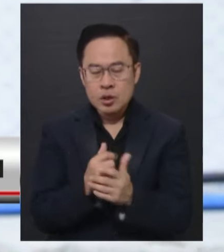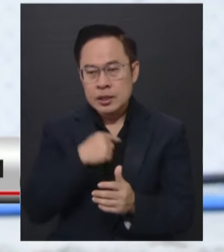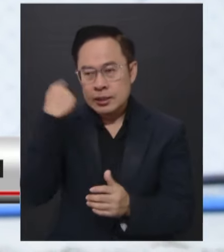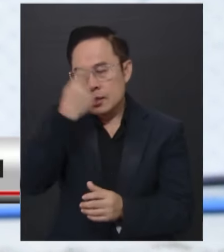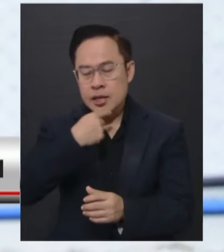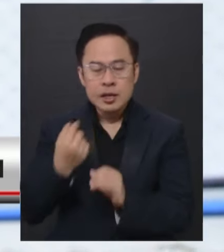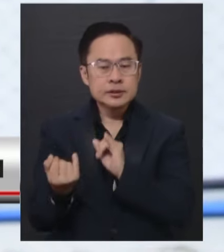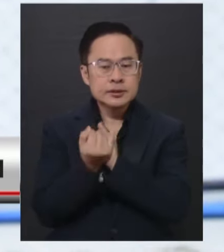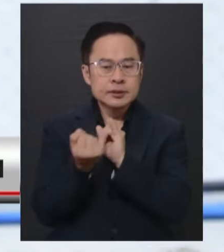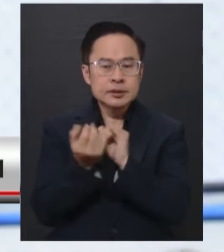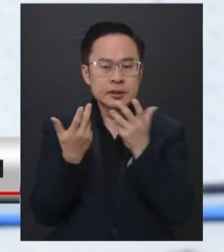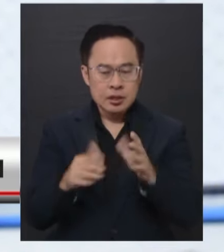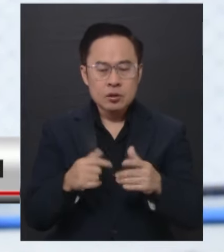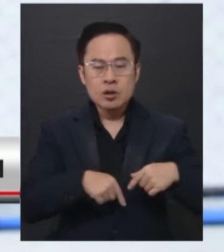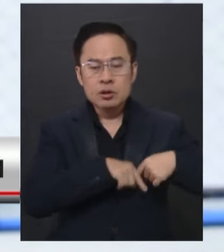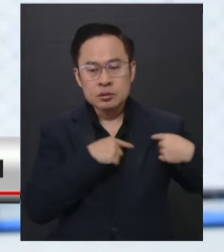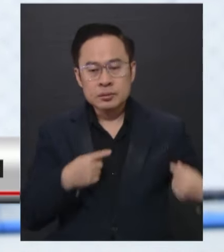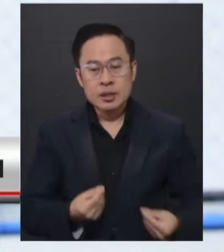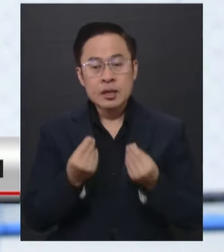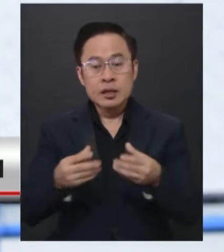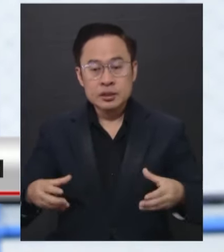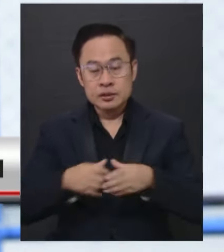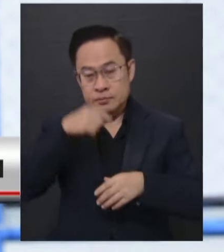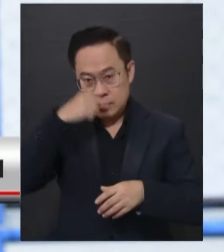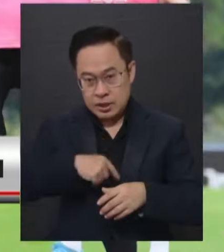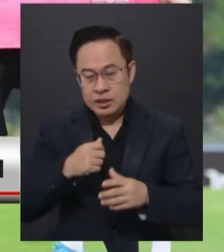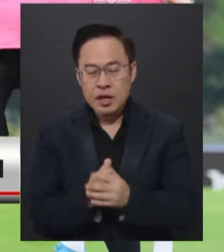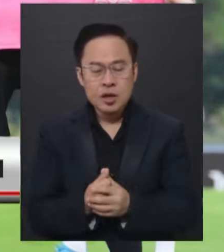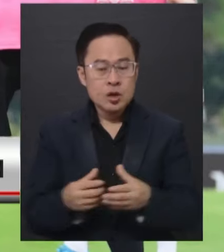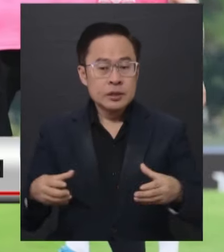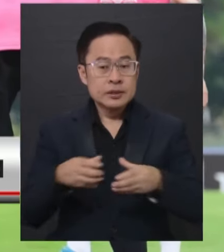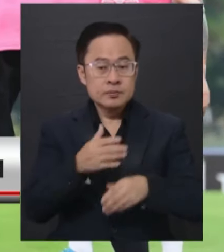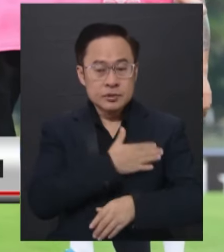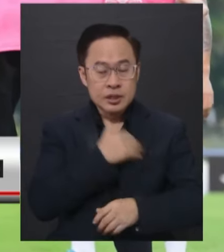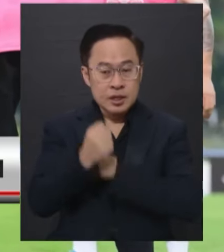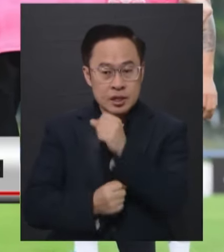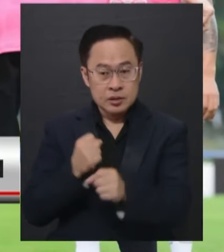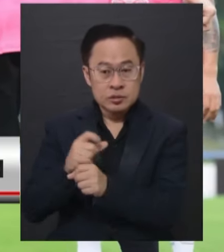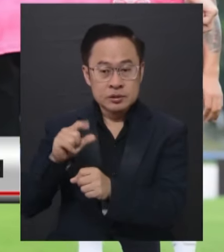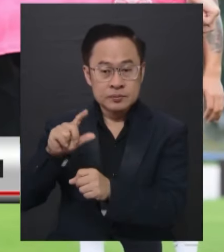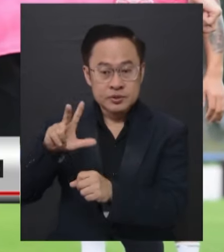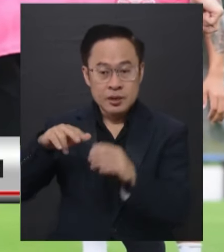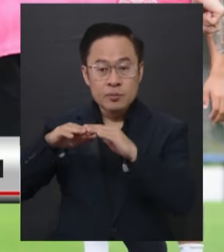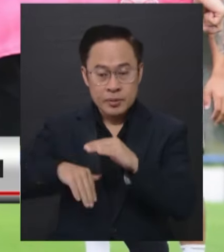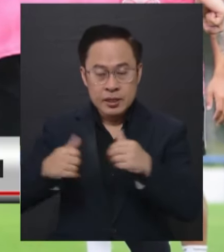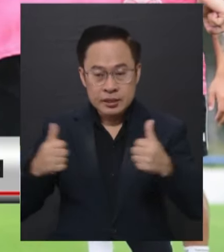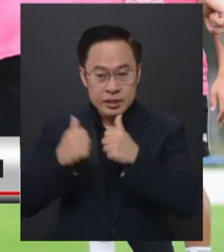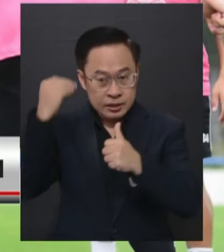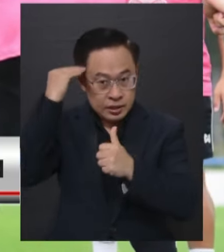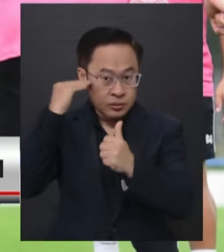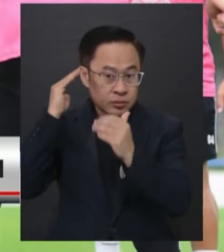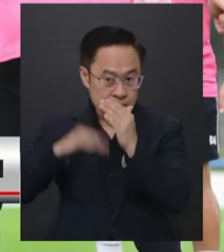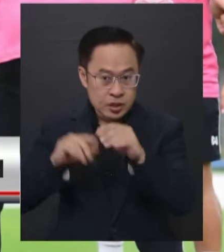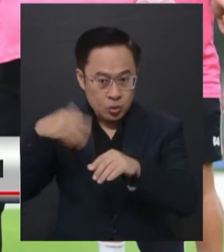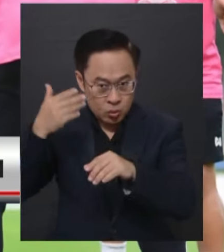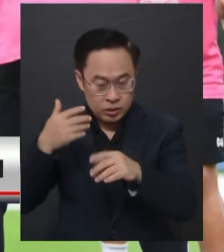ด้วยนะก็ให้กำลังใจค่ะส่งกำลังใจเพราะว่าเดี๋ยวชุดเล็กจะเจอกับเกาหลีใต้ก่อนแล้วก็ค่อยเป็นทีมชาติชุดใหญ่ของเราที่จะเจอกับเกาหลีใต้เช่นเดียวกัน ช่ว